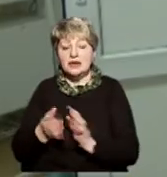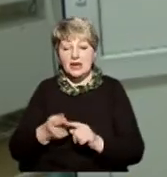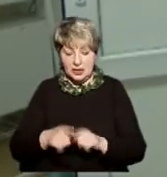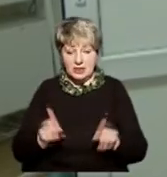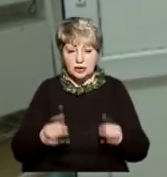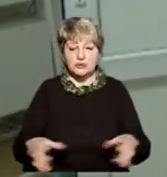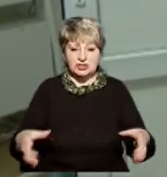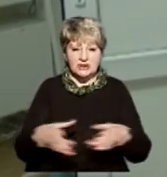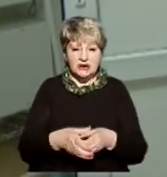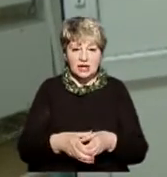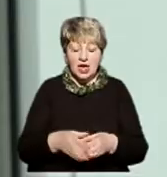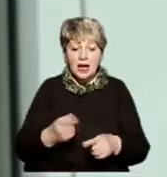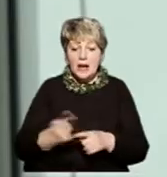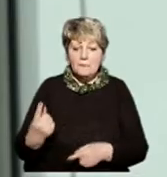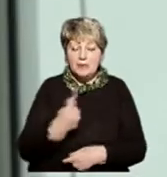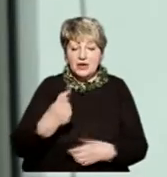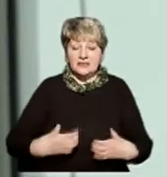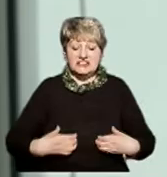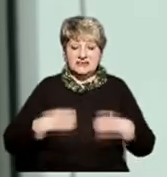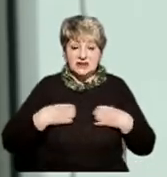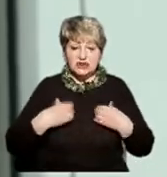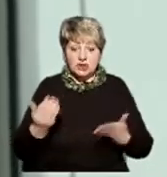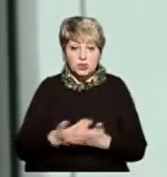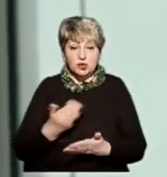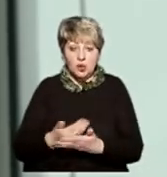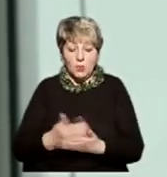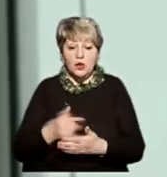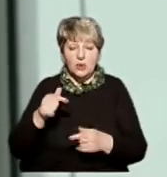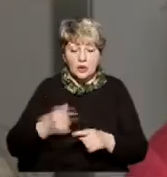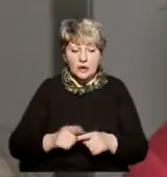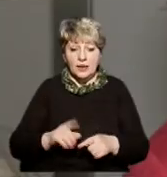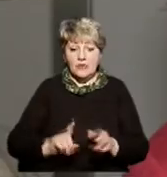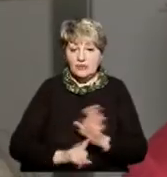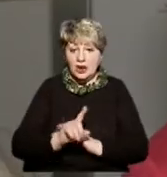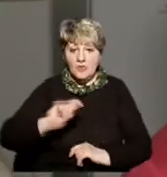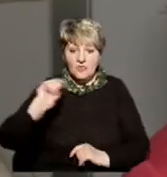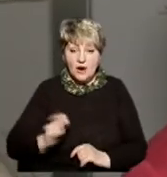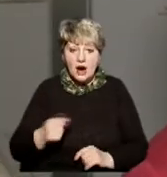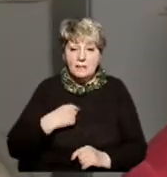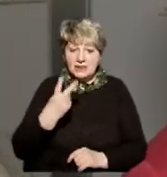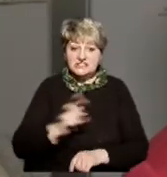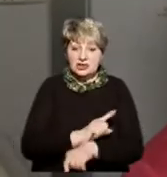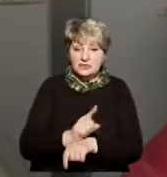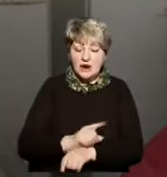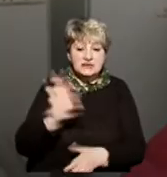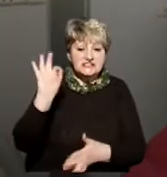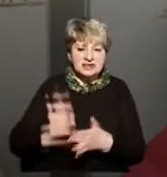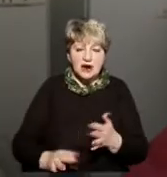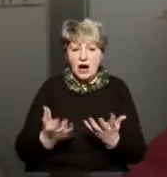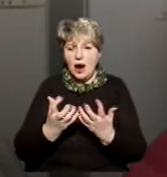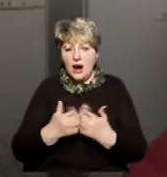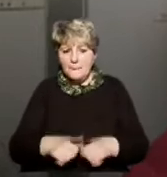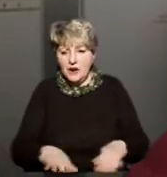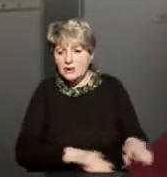коли надійшли перші страшні звістки про війну, тут, в підвалі, підготовка кипіла. За 2 години ми перенесли і апаратуру.